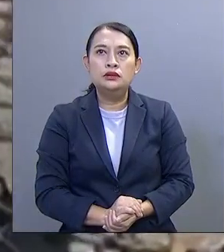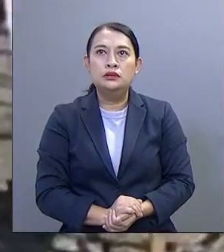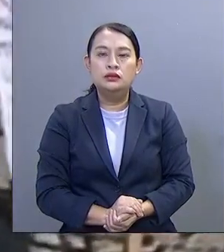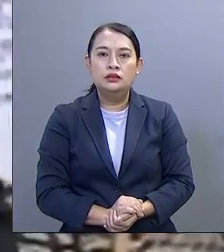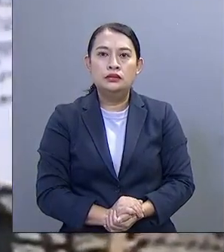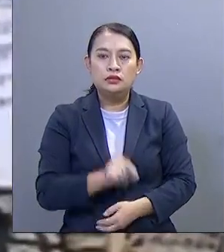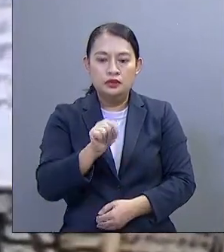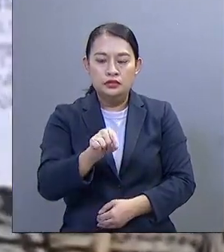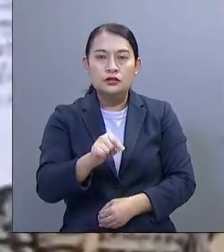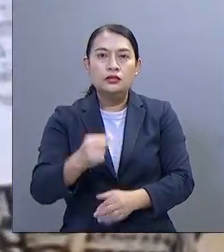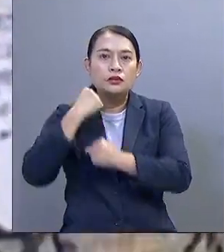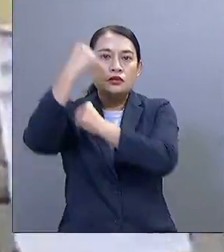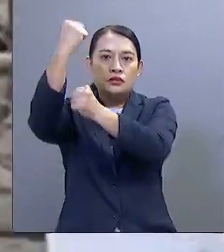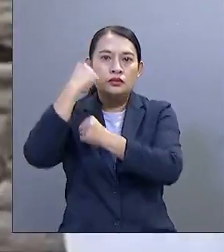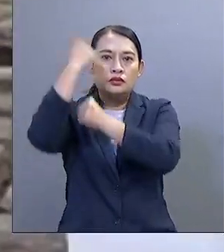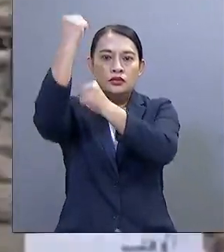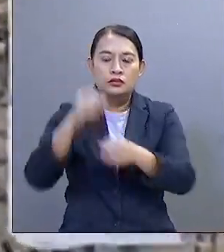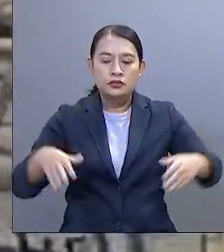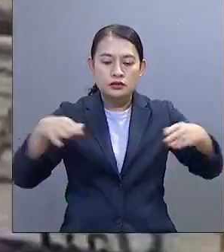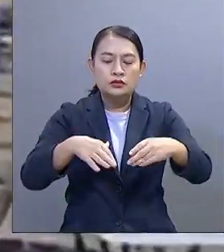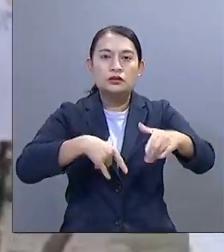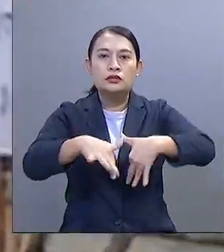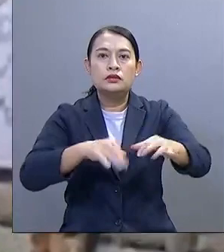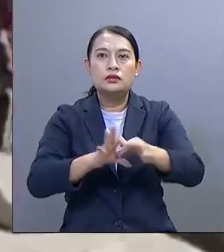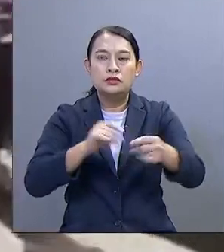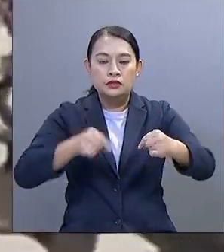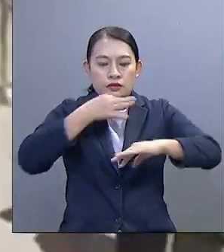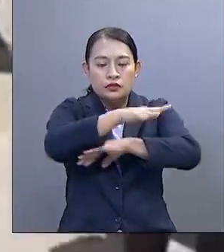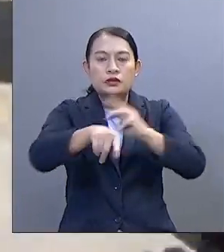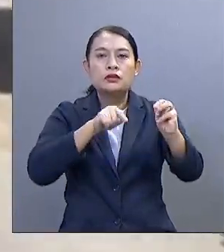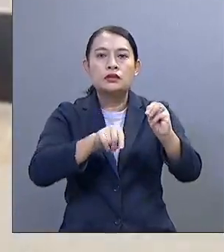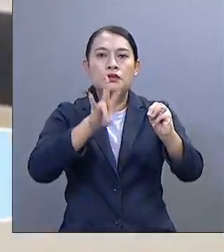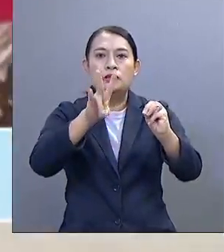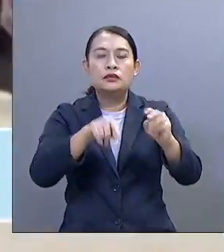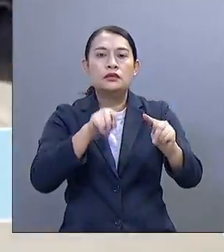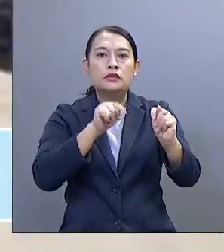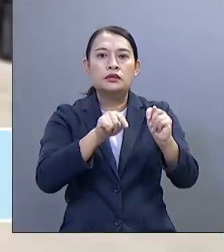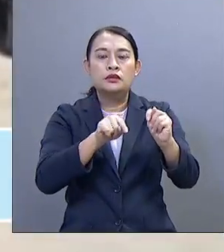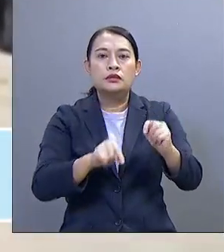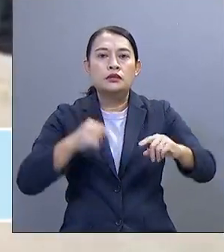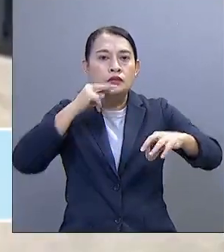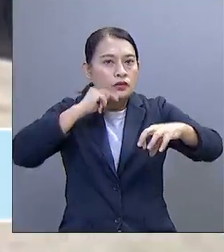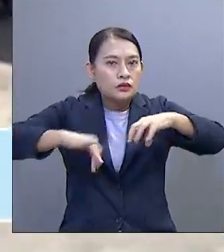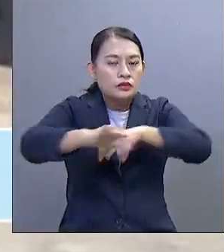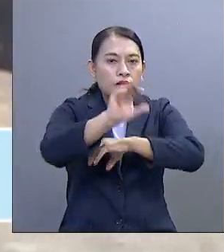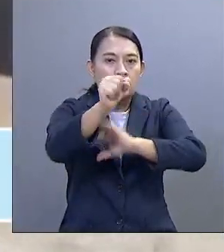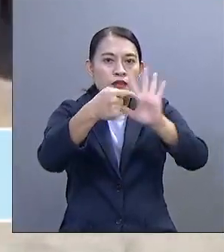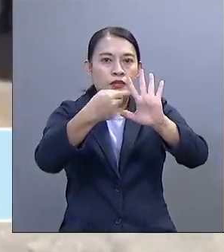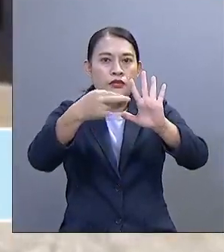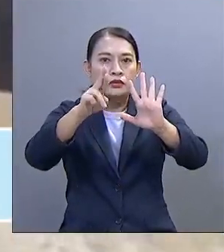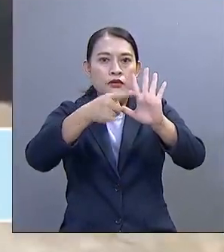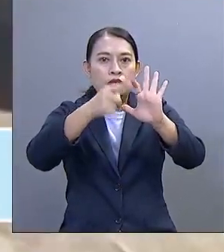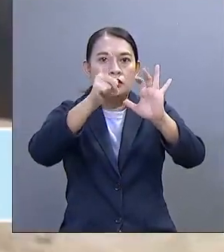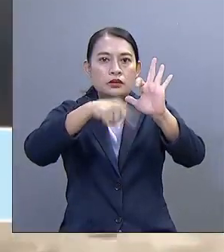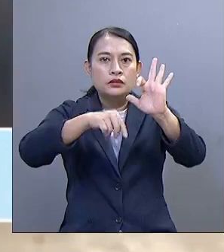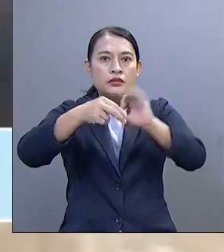ปิดตามการชุมนุมของชาวเลอุรักราโวยอยู่ที่หมู่เจ็ตามวเก่าสารายอพเมสตูนเขาไปปากหลักเรี